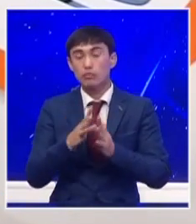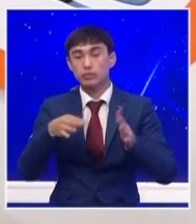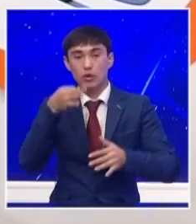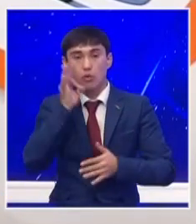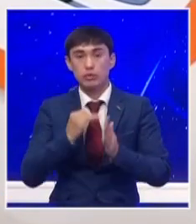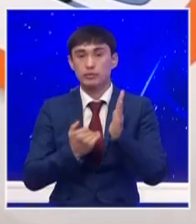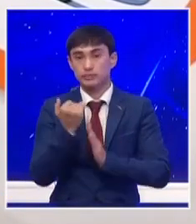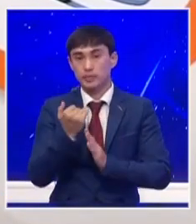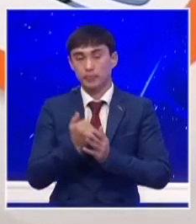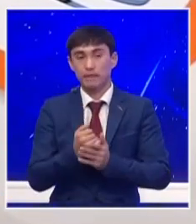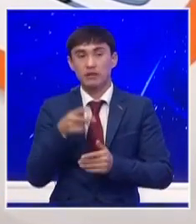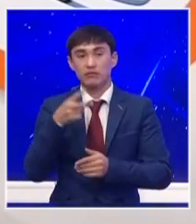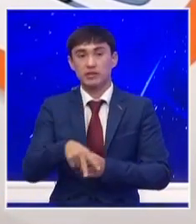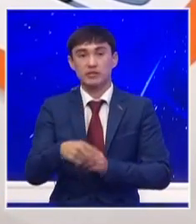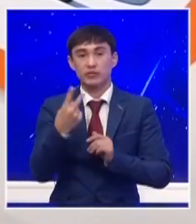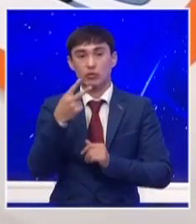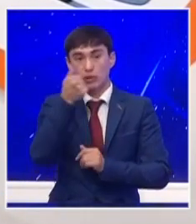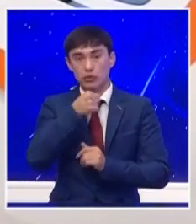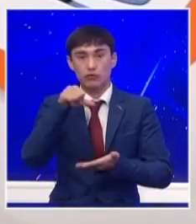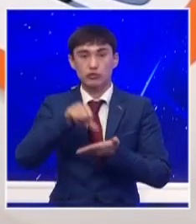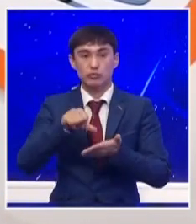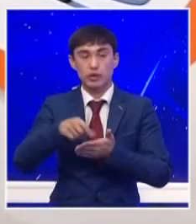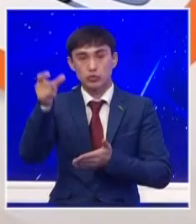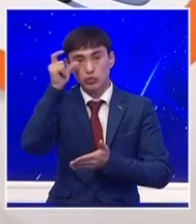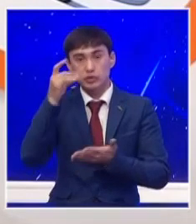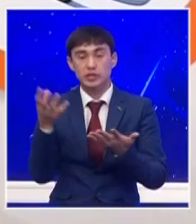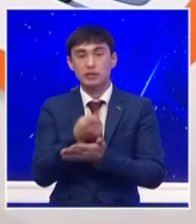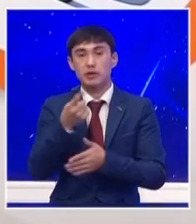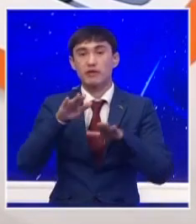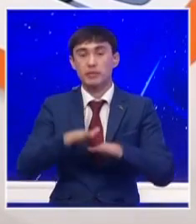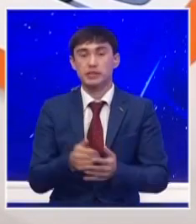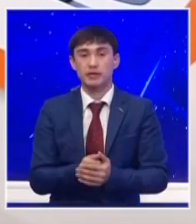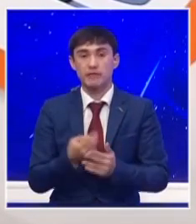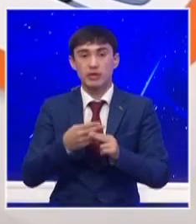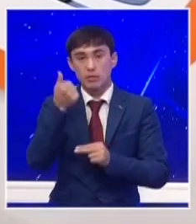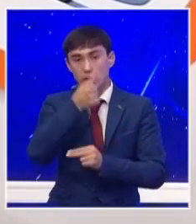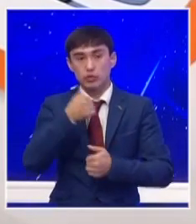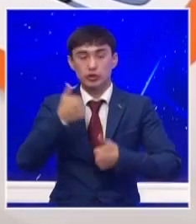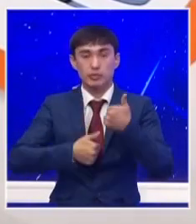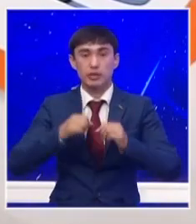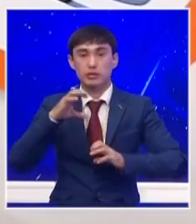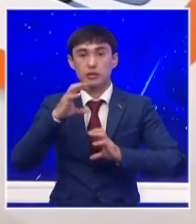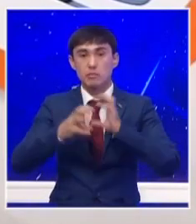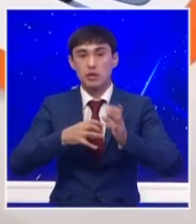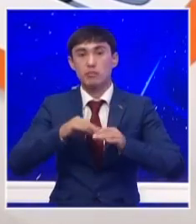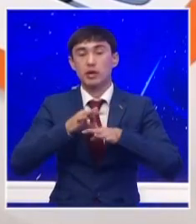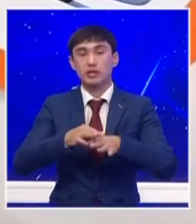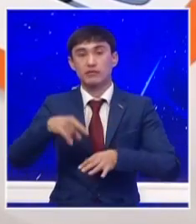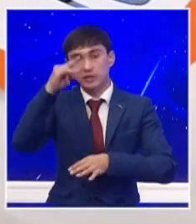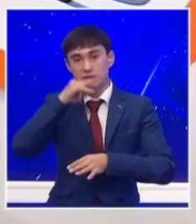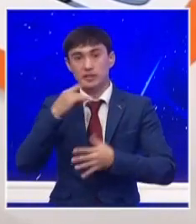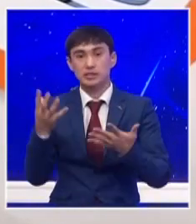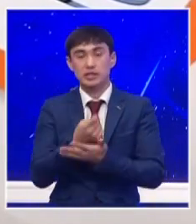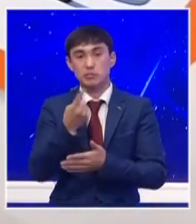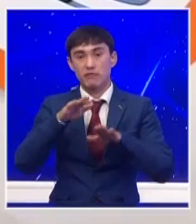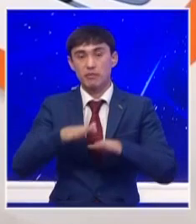хорошего опыта в 2022 году выступая в Турции занял первое место в этом году Чемпионат мира проходил в Казахстане где занял